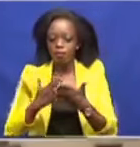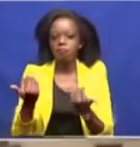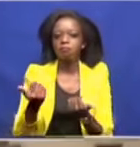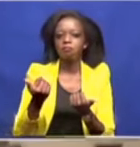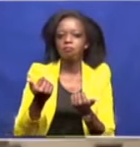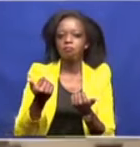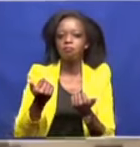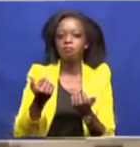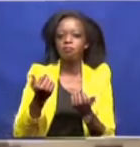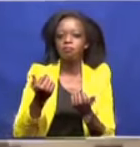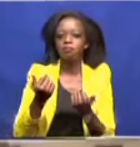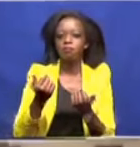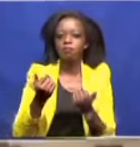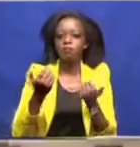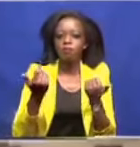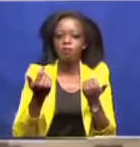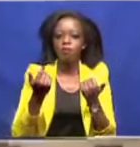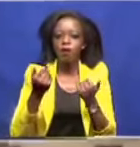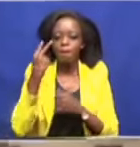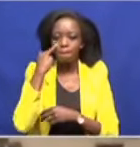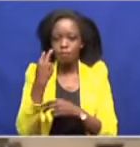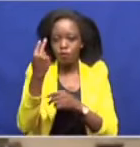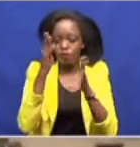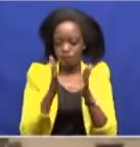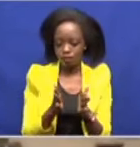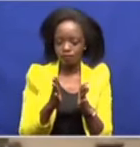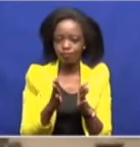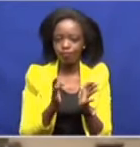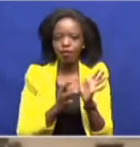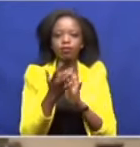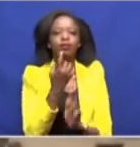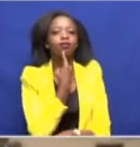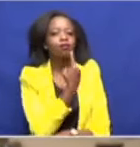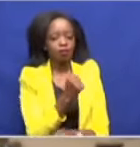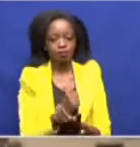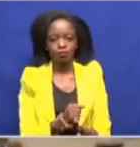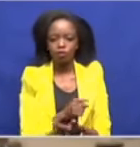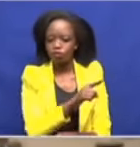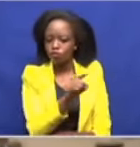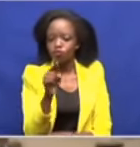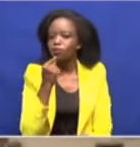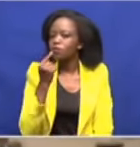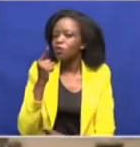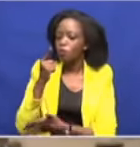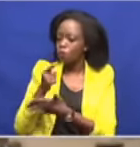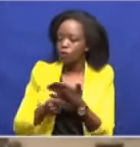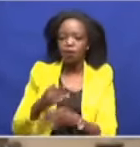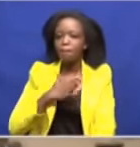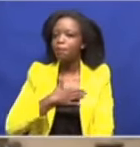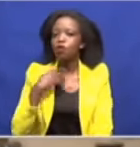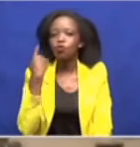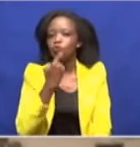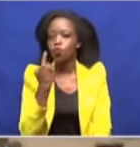au mojawapo wa manabii." Akawaambia, "Na nyinyi mwasema kuwa mimi